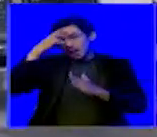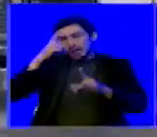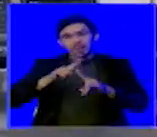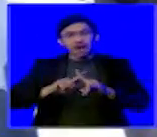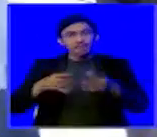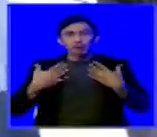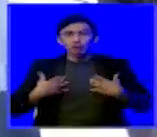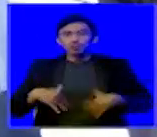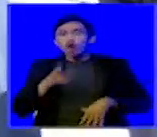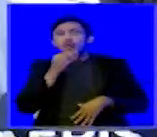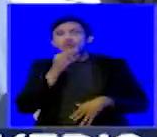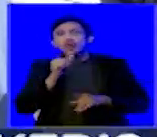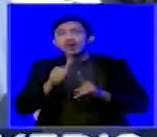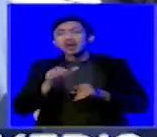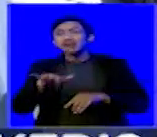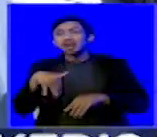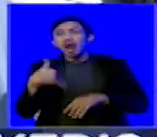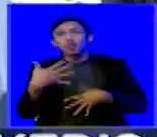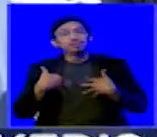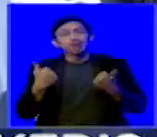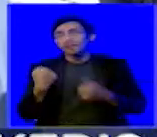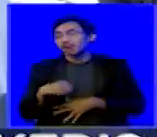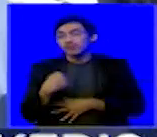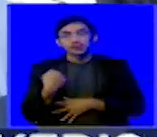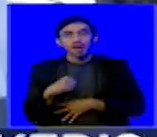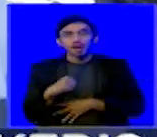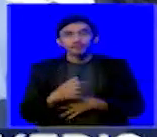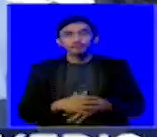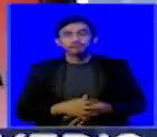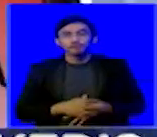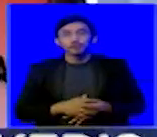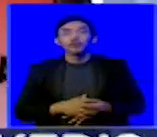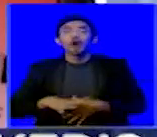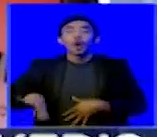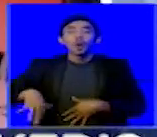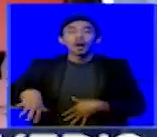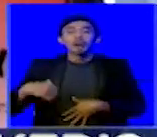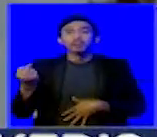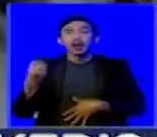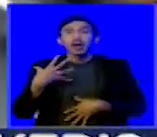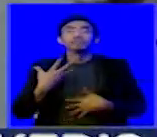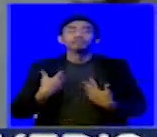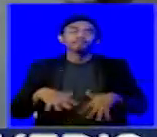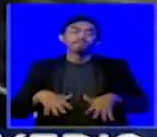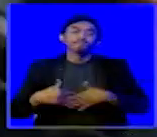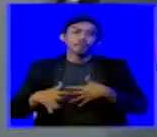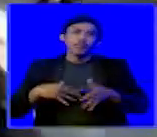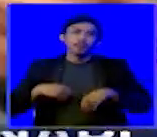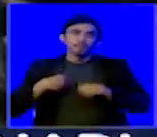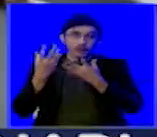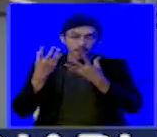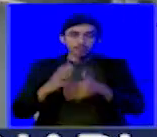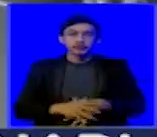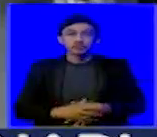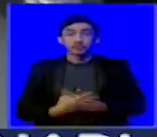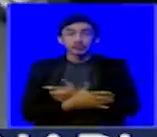16 tahun ini tidak tertolong. Keluarga mengaku mengikhlaskan kepergian korban. Jenazah korban ditempatkan di